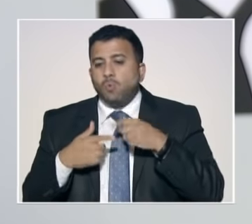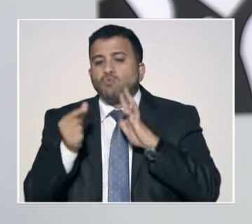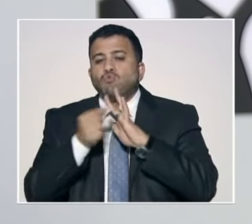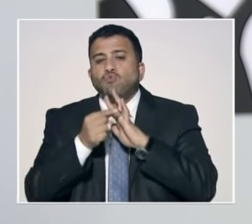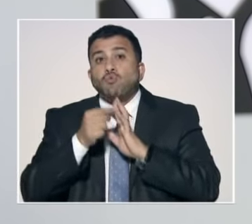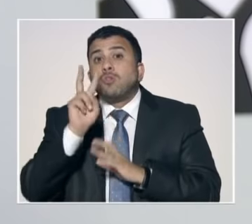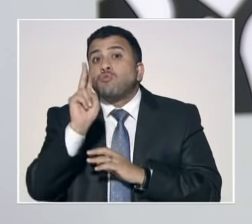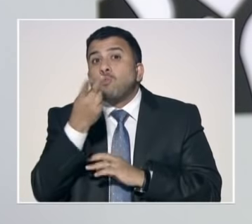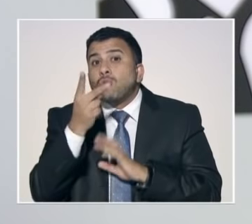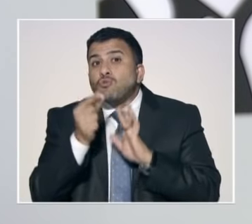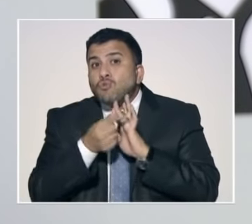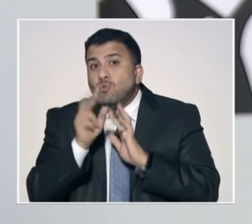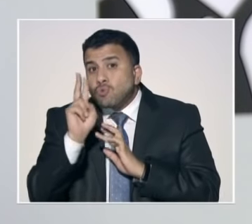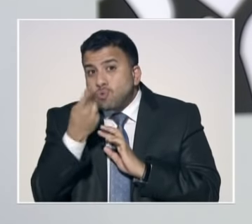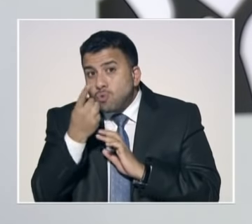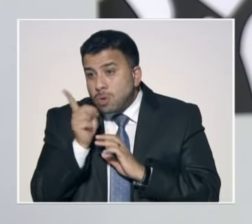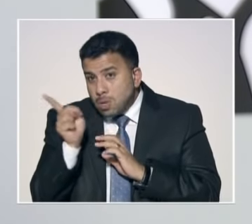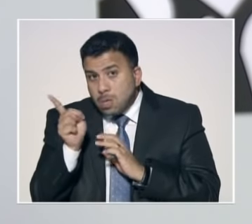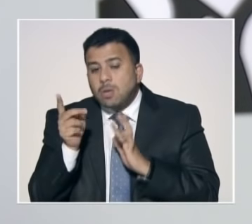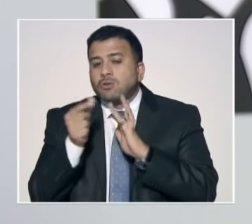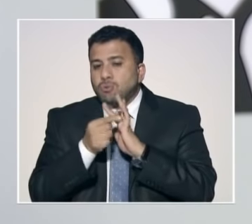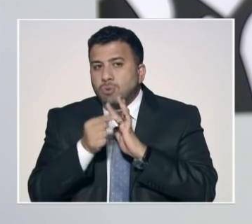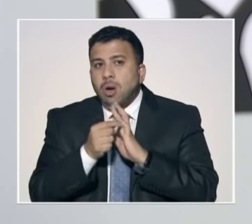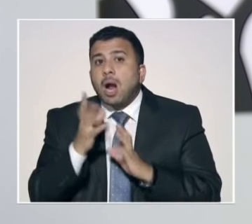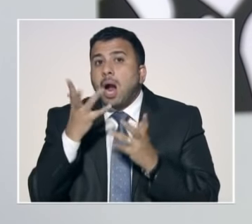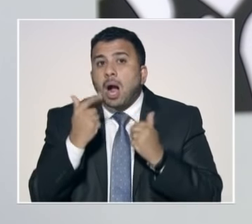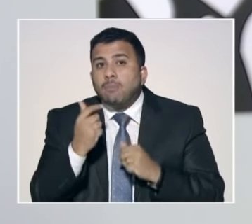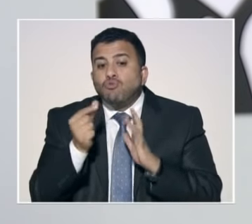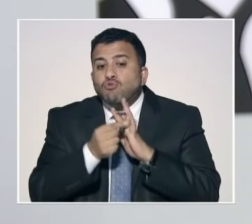عز وجل. الزوجات لهم الثمن،